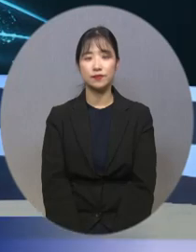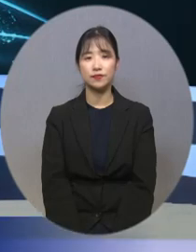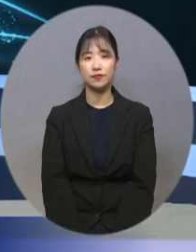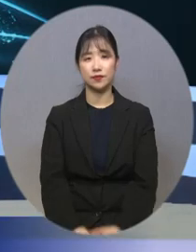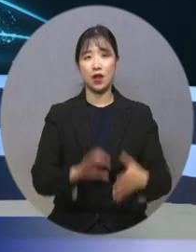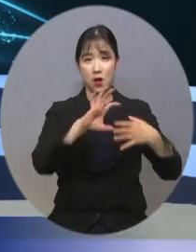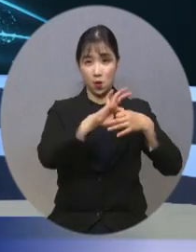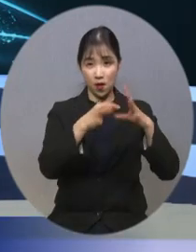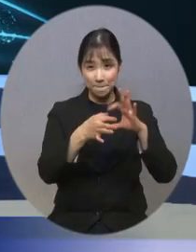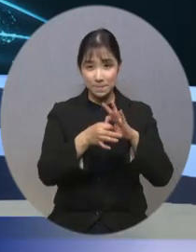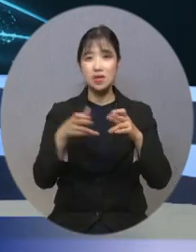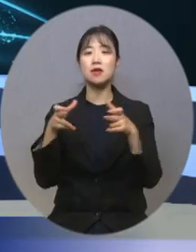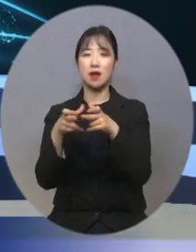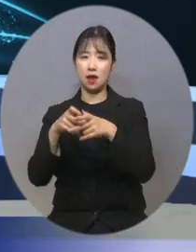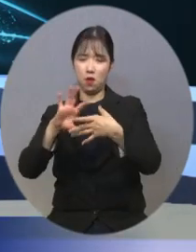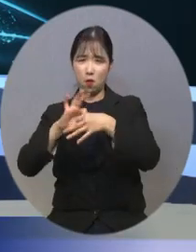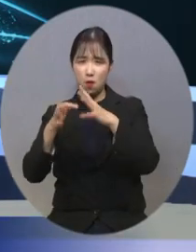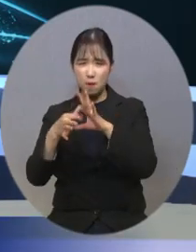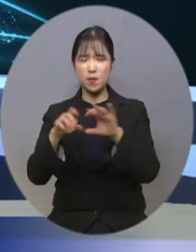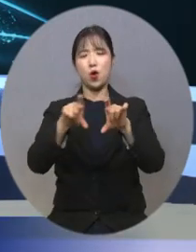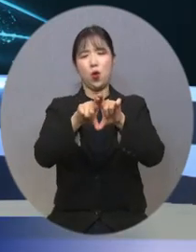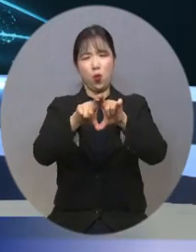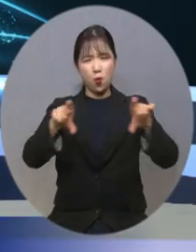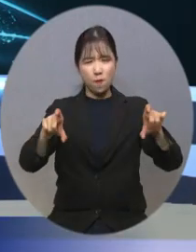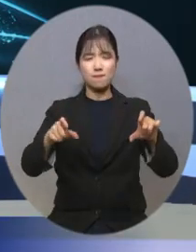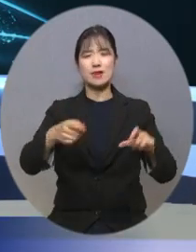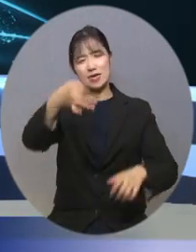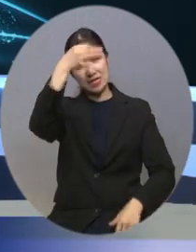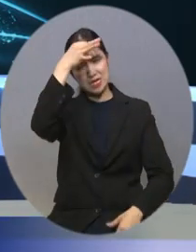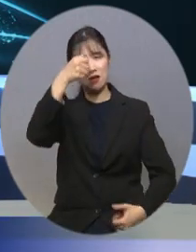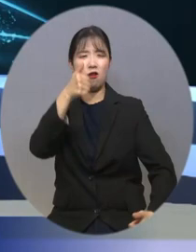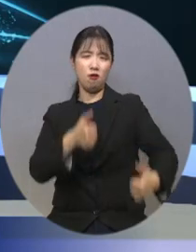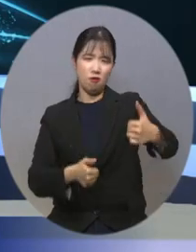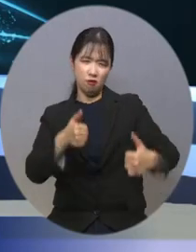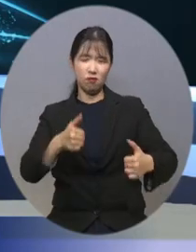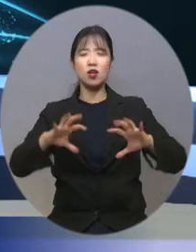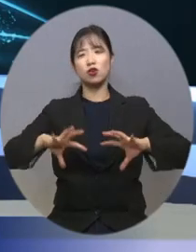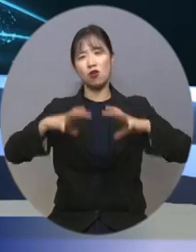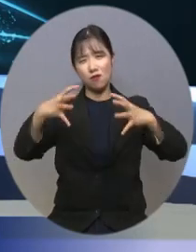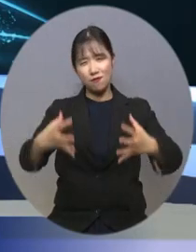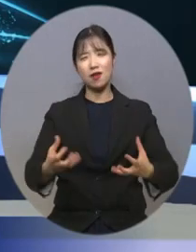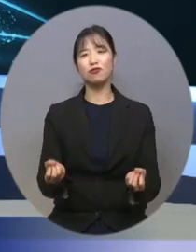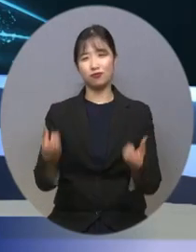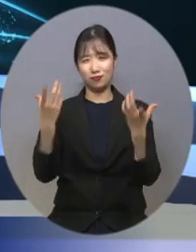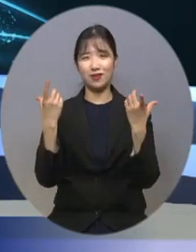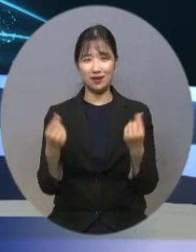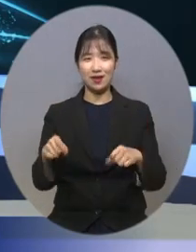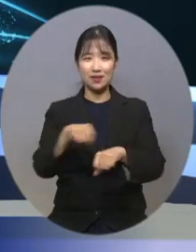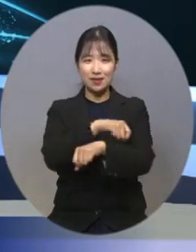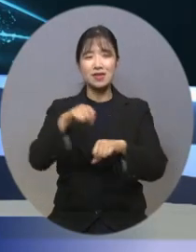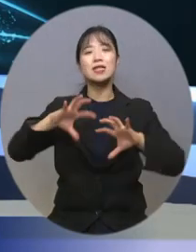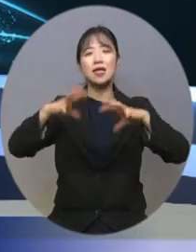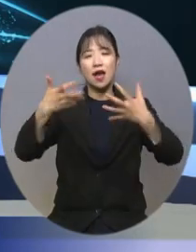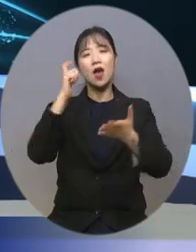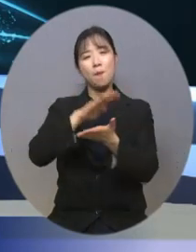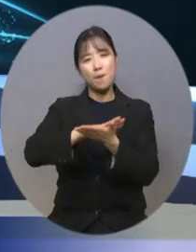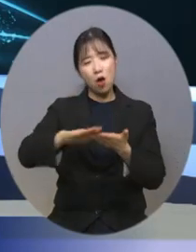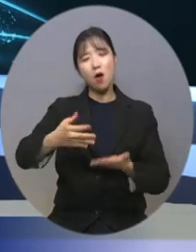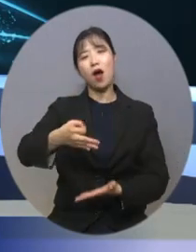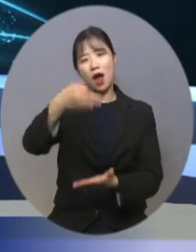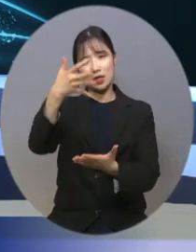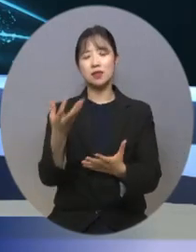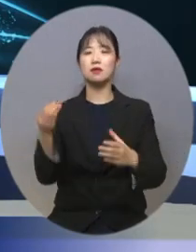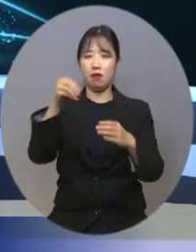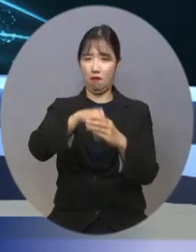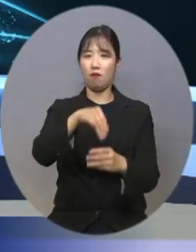올림픽과 패럴림픽은 공정하게 실력을 겨루는 전 세계인의 축제입니다. 특히 세계 평화라는 가치도 담고